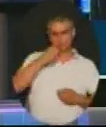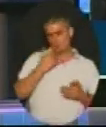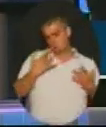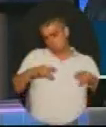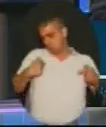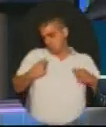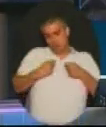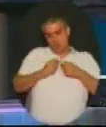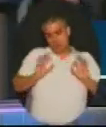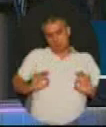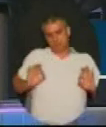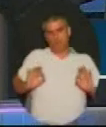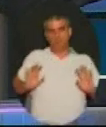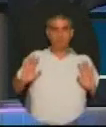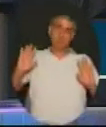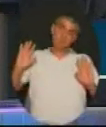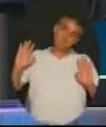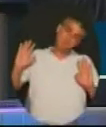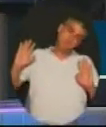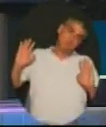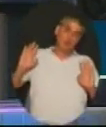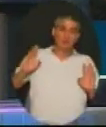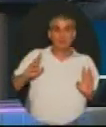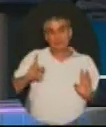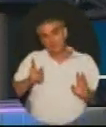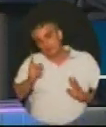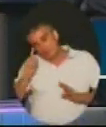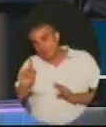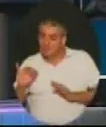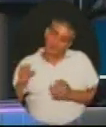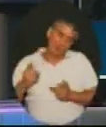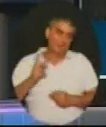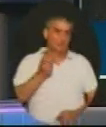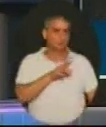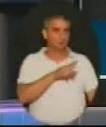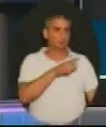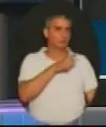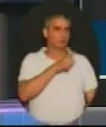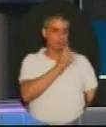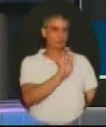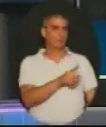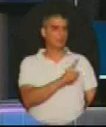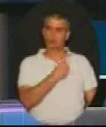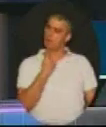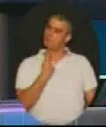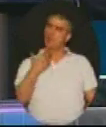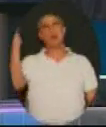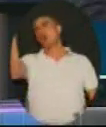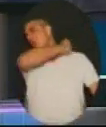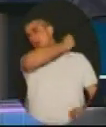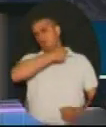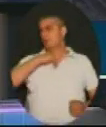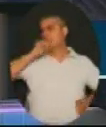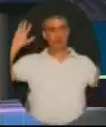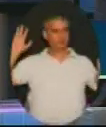מהם, הוא אין לי קשר אליהם. אני לא יודע. בדיוק התנער. אבל, אבל, אני לא יודע. מצד שני, הוא גם מתנגד. הוא לא אומר, תסירו אותם, אני לא